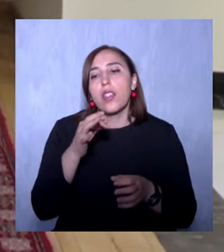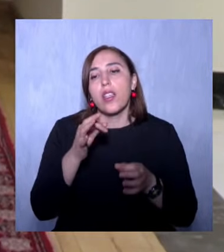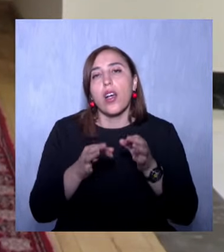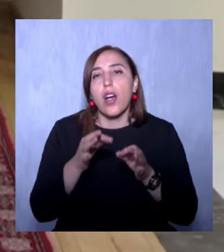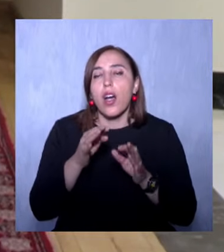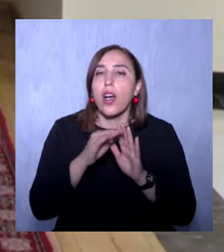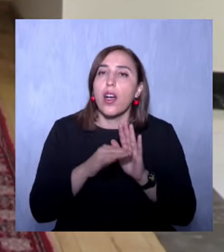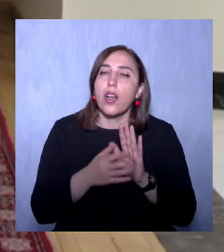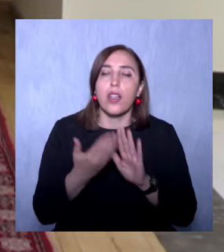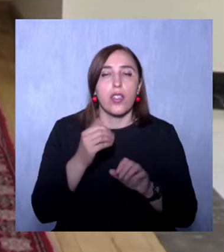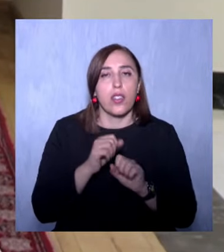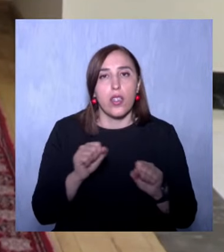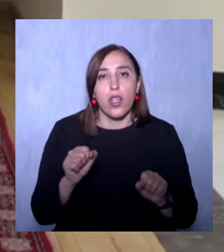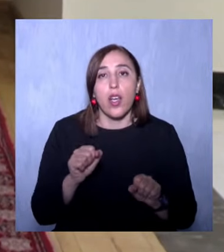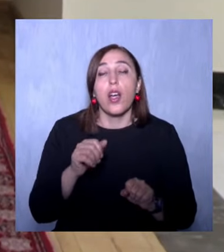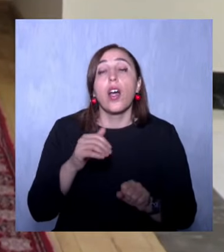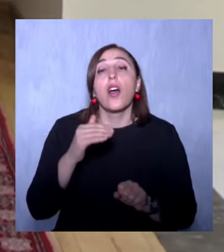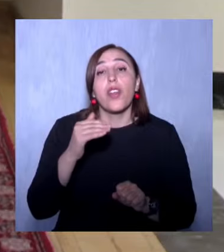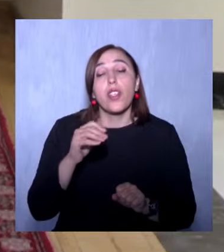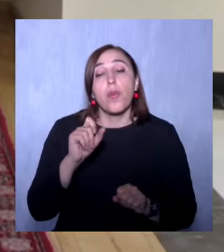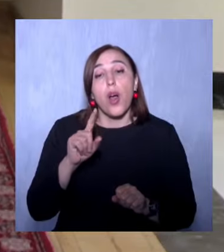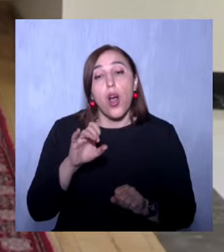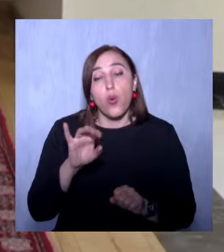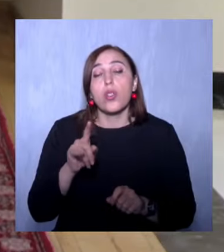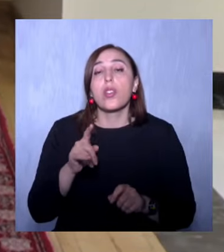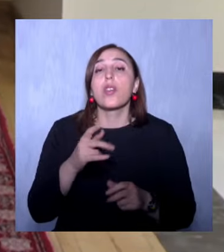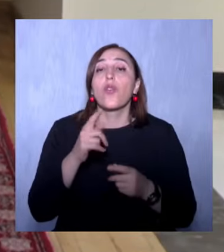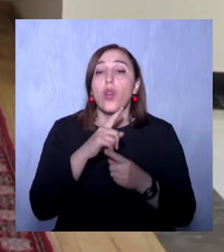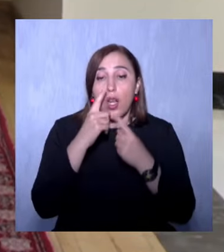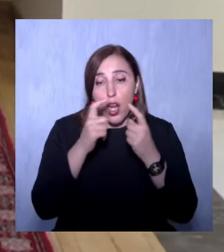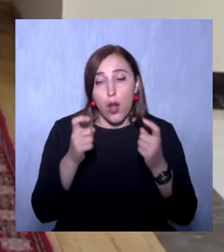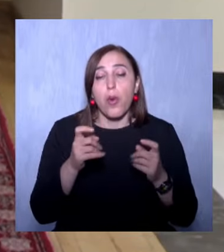իհարկե պետք է հաշվի առնենք Freedom House-ի հորդորը, որը